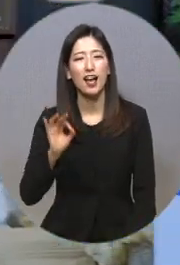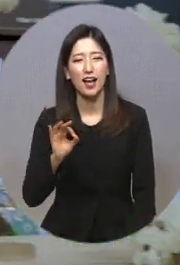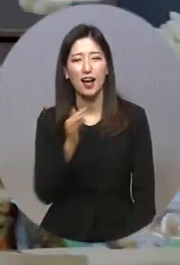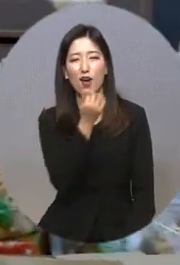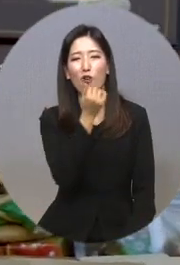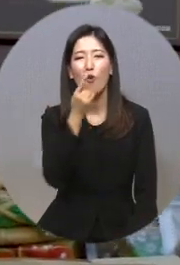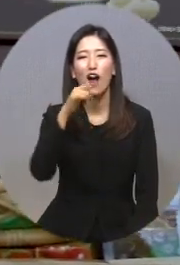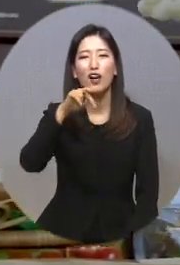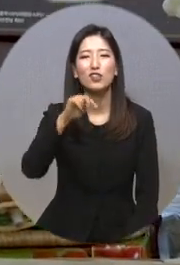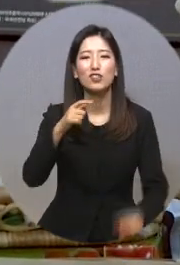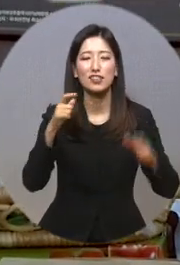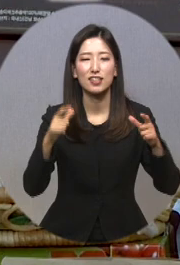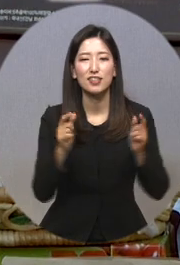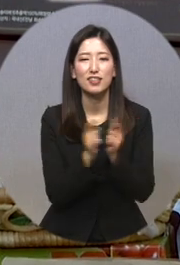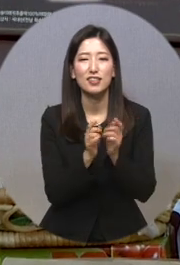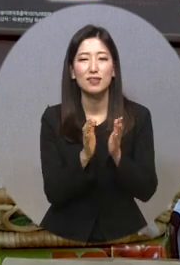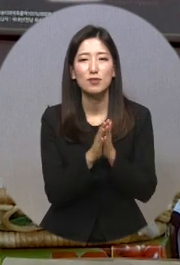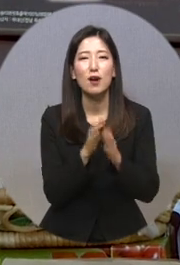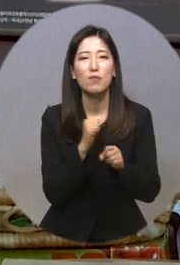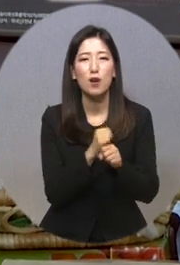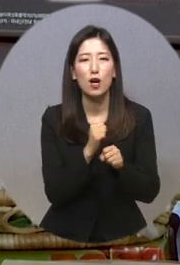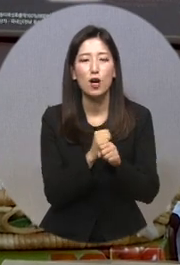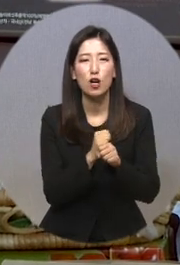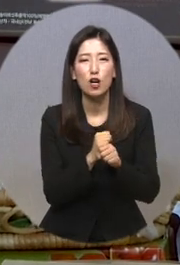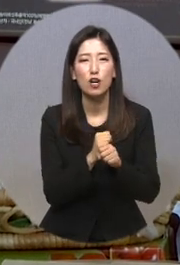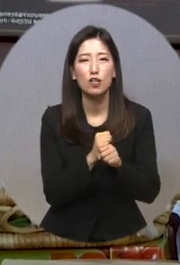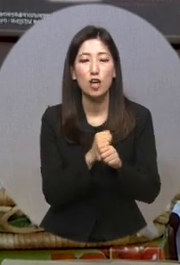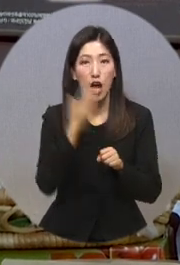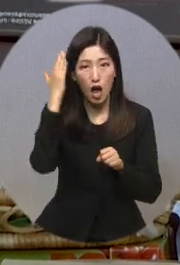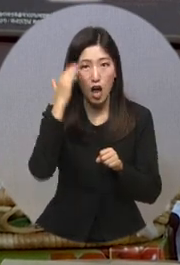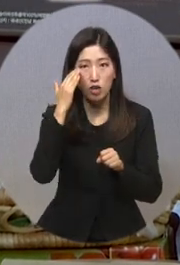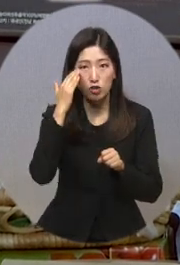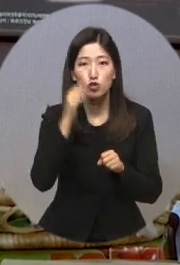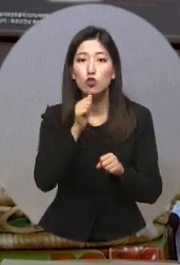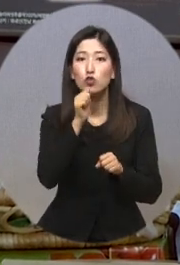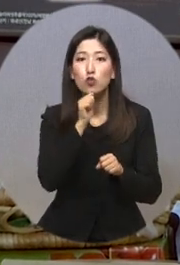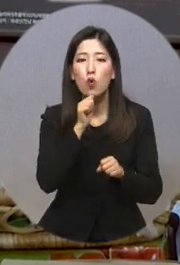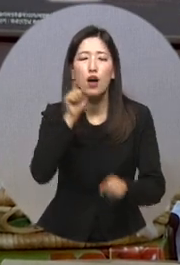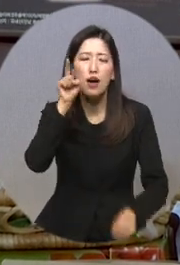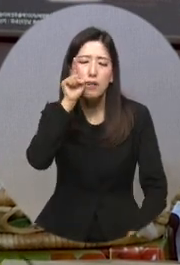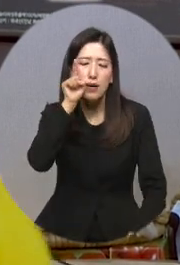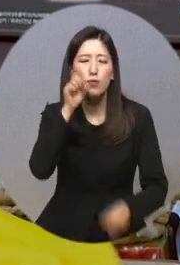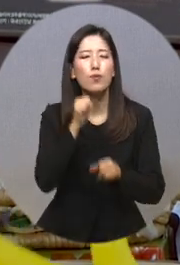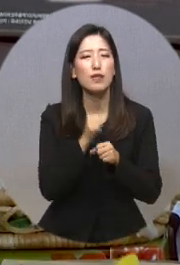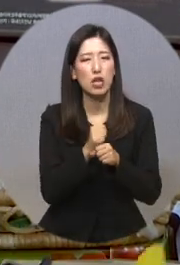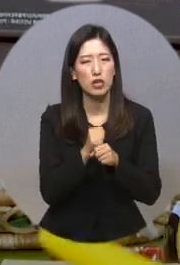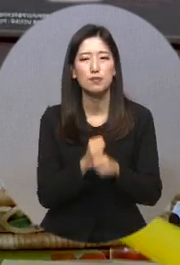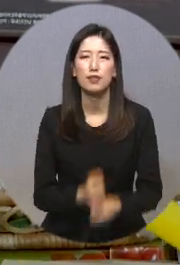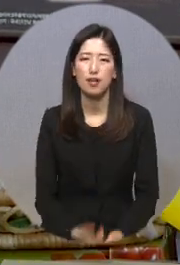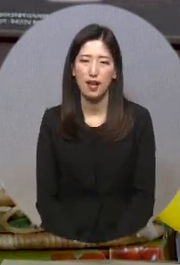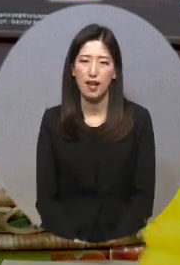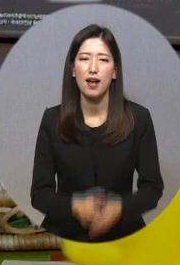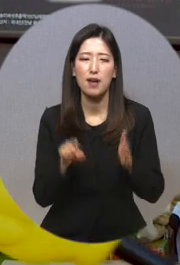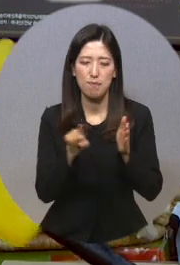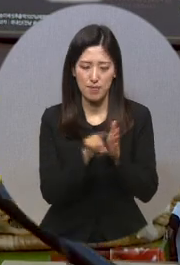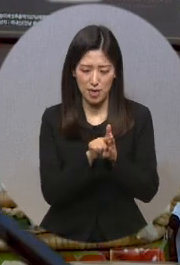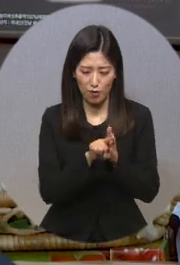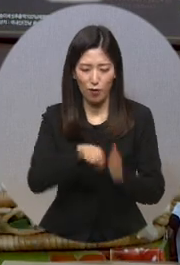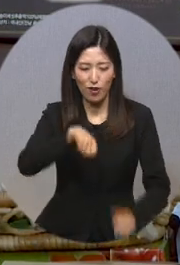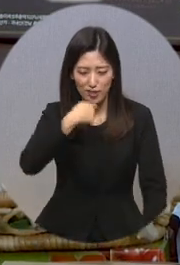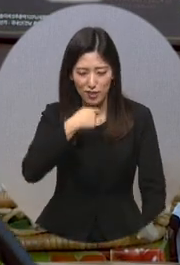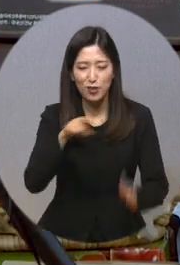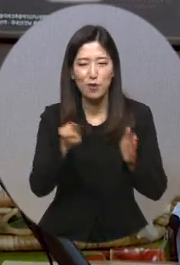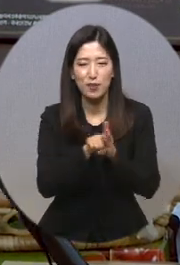화분에서 생산한 국산 콩, 100% 국산 콩으로 제가 만들었습니다. 믿고 잡수시고